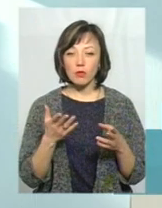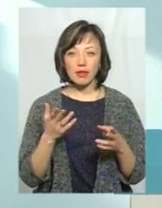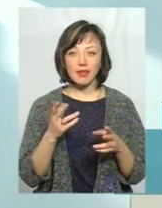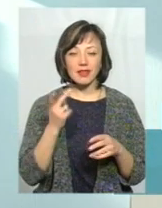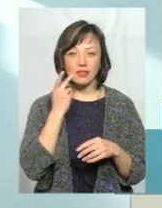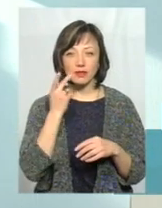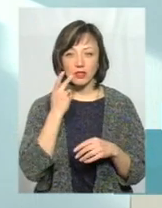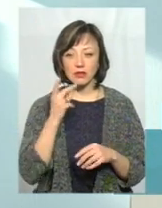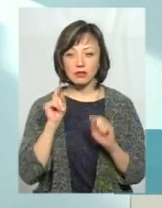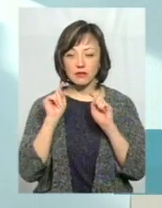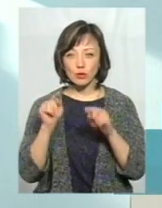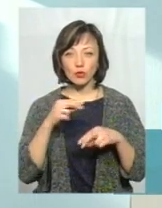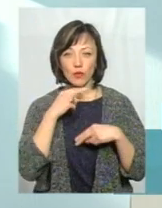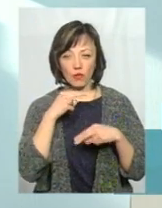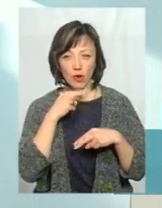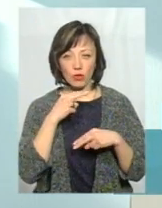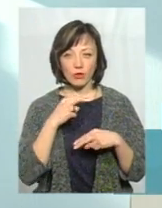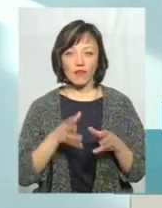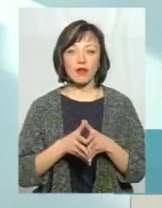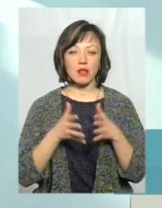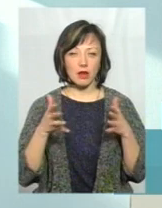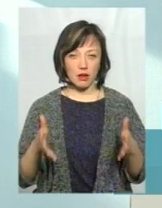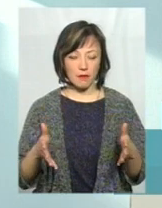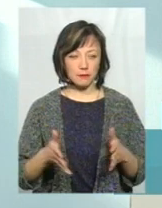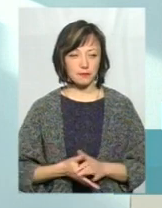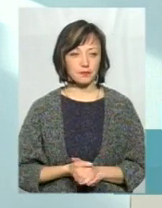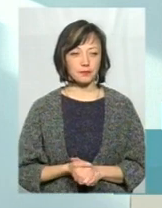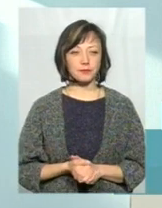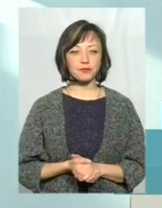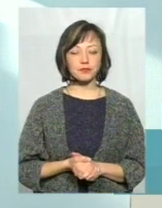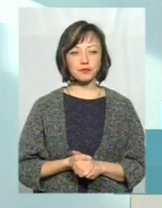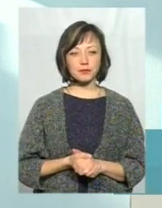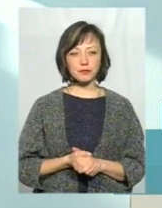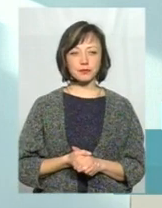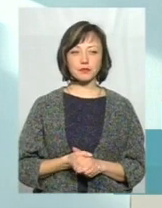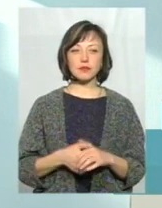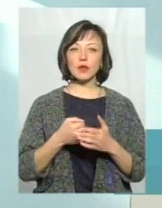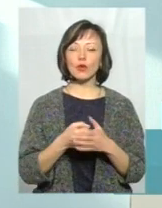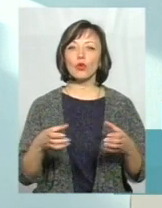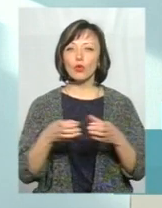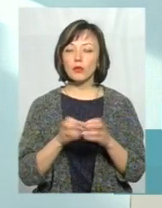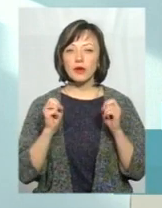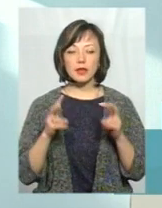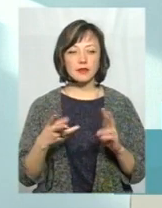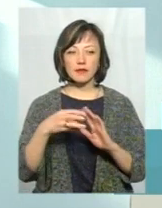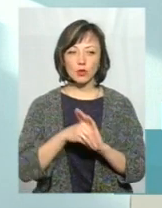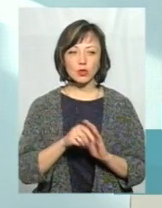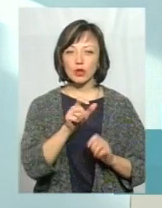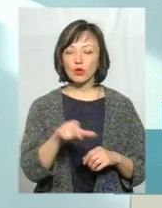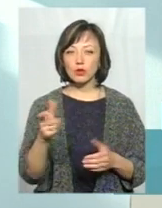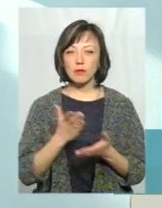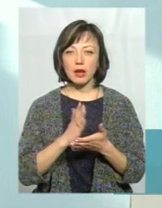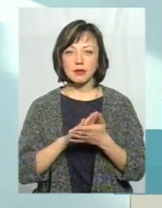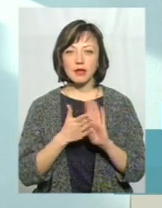завжди в змозі звернути увагу, вона велика. Адже до групи ризику відносяться не тільки ті люди, що мають